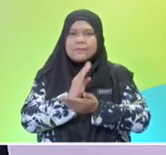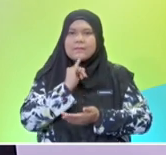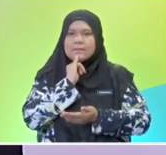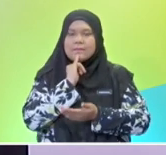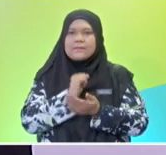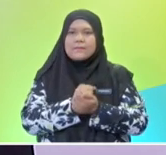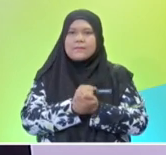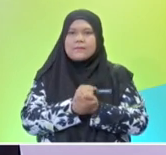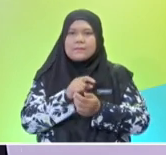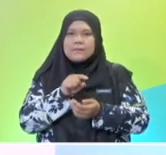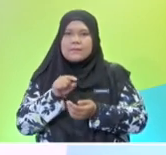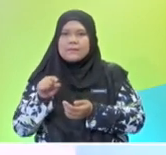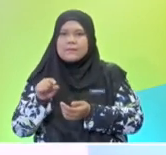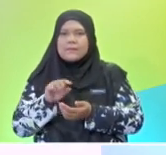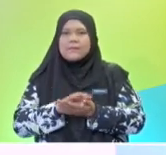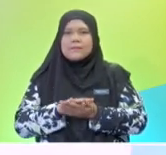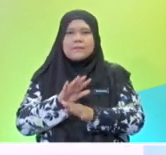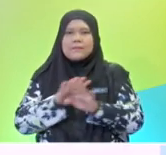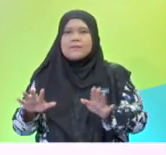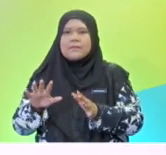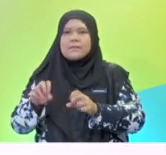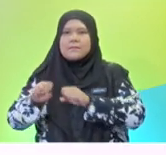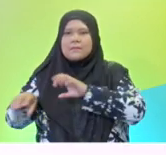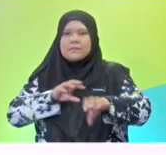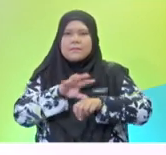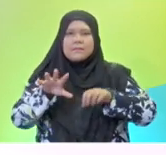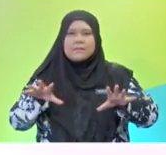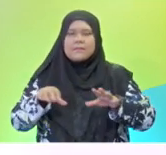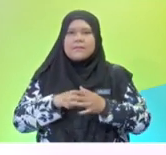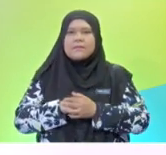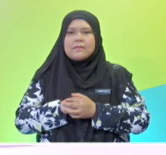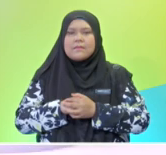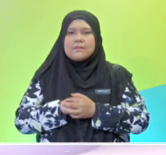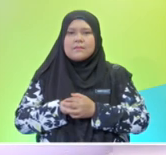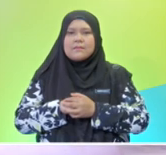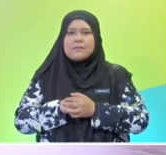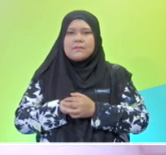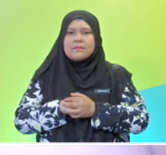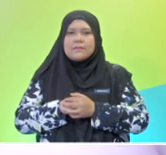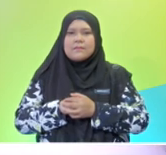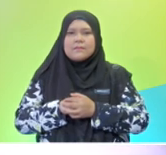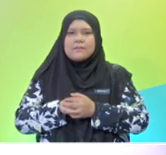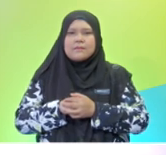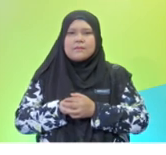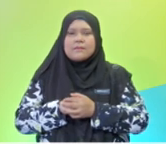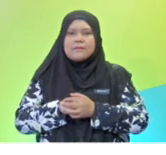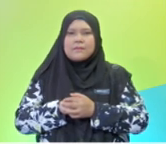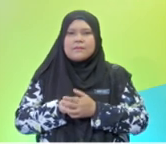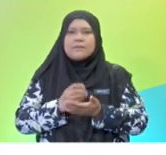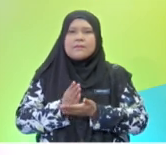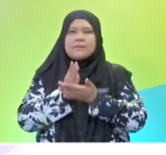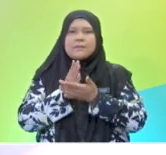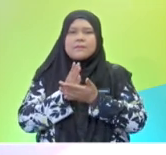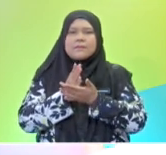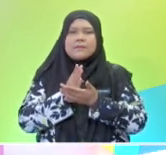tempat kosong, ruang tamu supaya tidak berselera. Saya kena isi tempat kosong ya, cikgu. Membantu